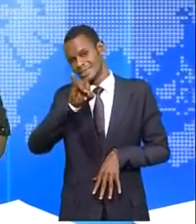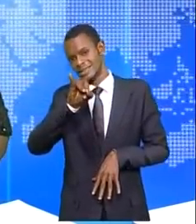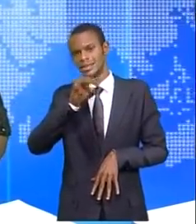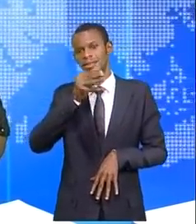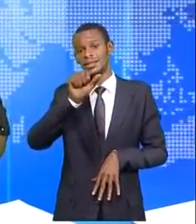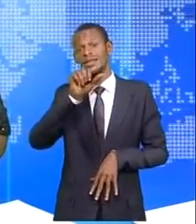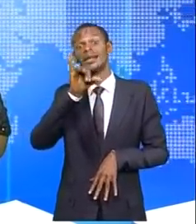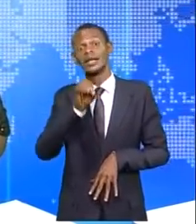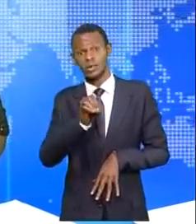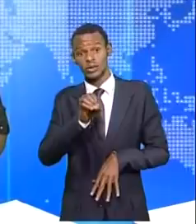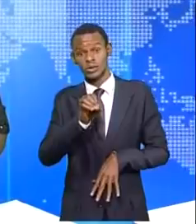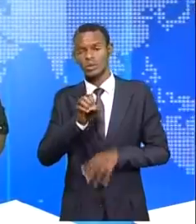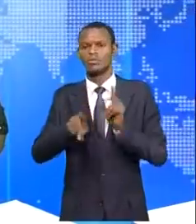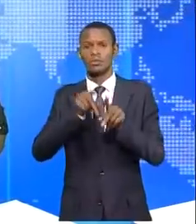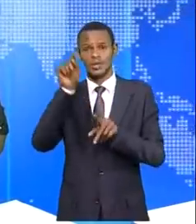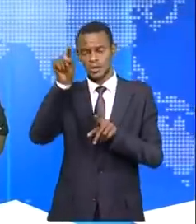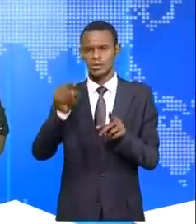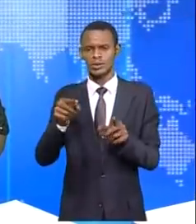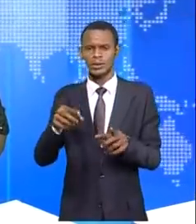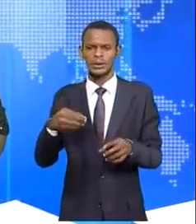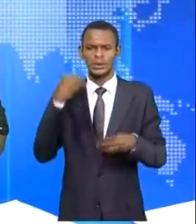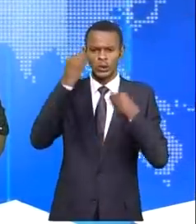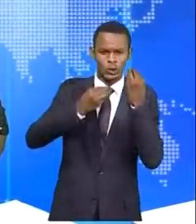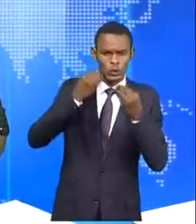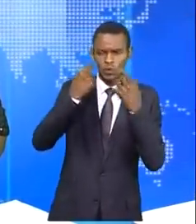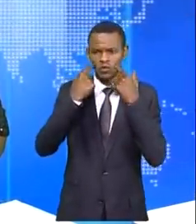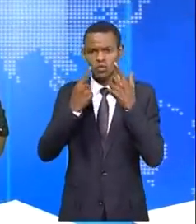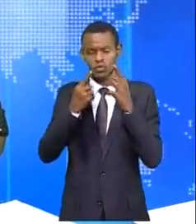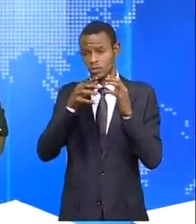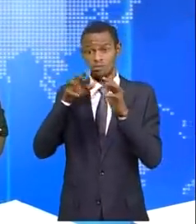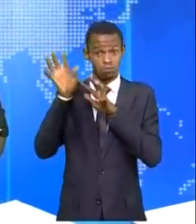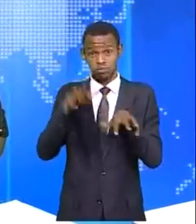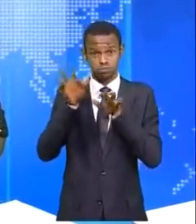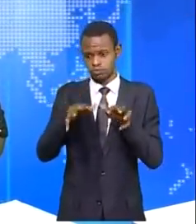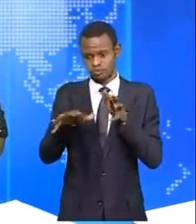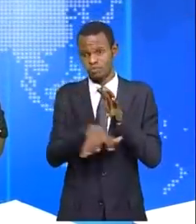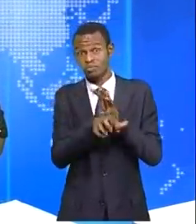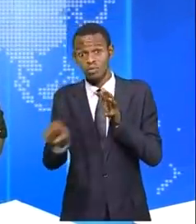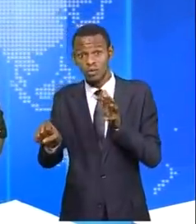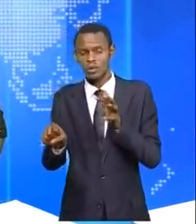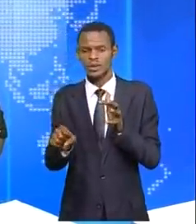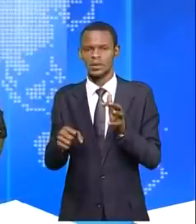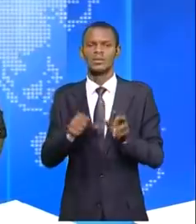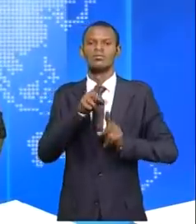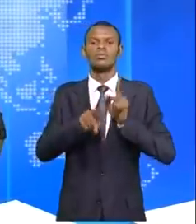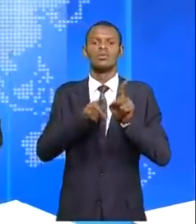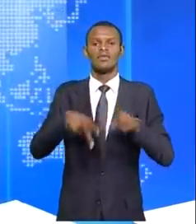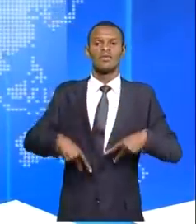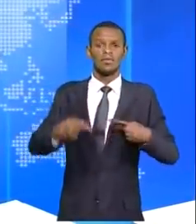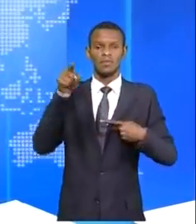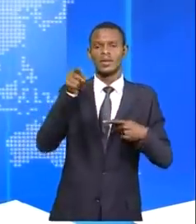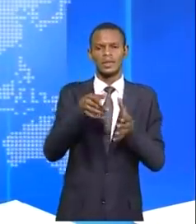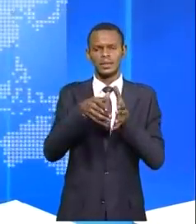les populations de ces inquiète les habitants pardon de ce quartier plaide pour la construction des caniveaux